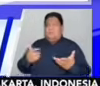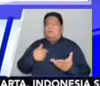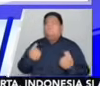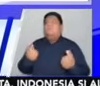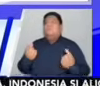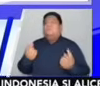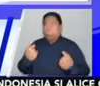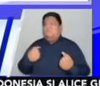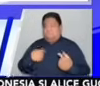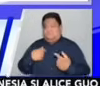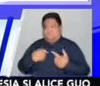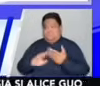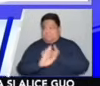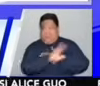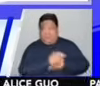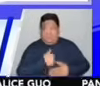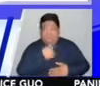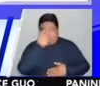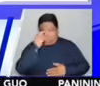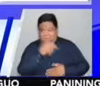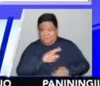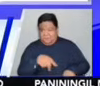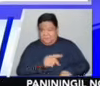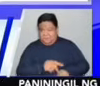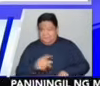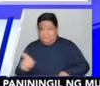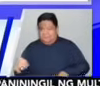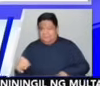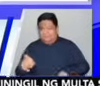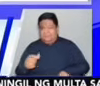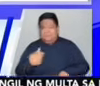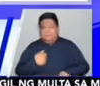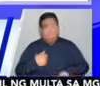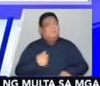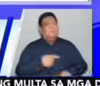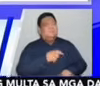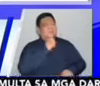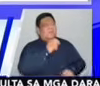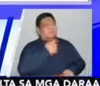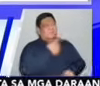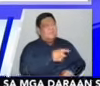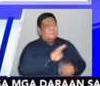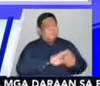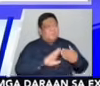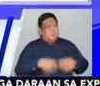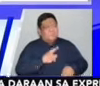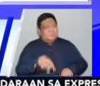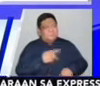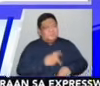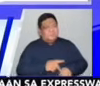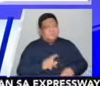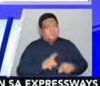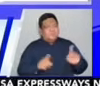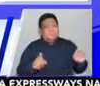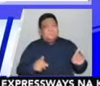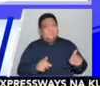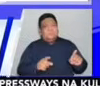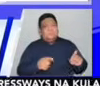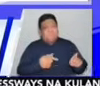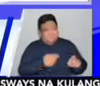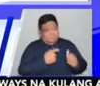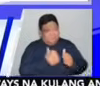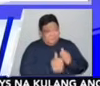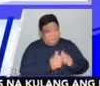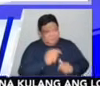dito sa Pilipinas hindi ka kita po hindi Mak kita sinasabing pabalikin dito pero halata na nagsinungaling ka sorry po sorry